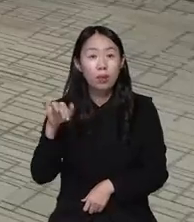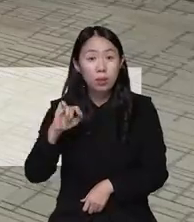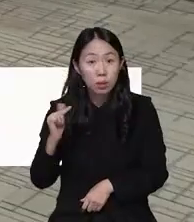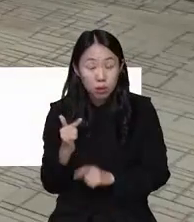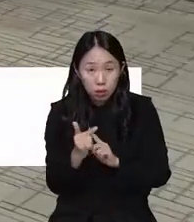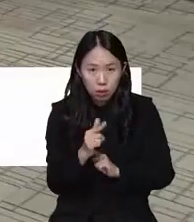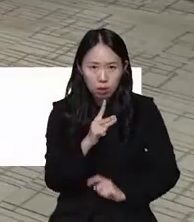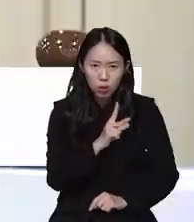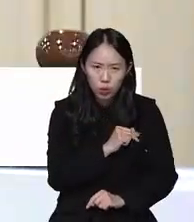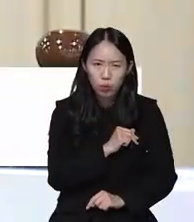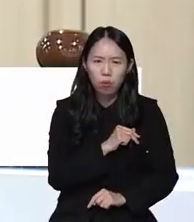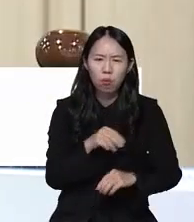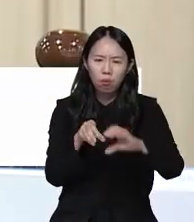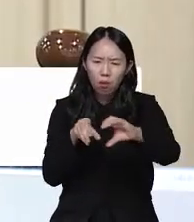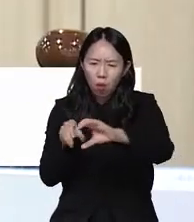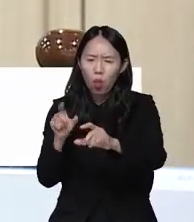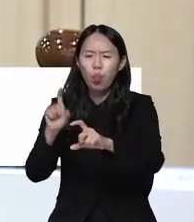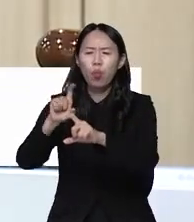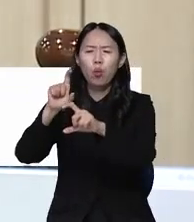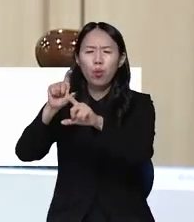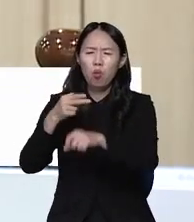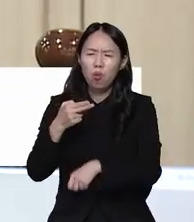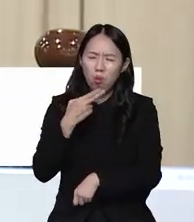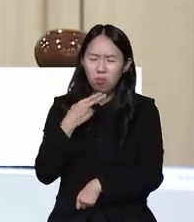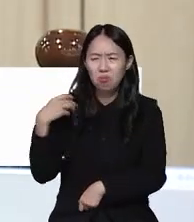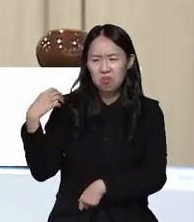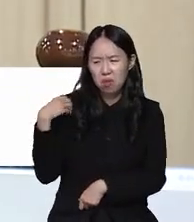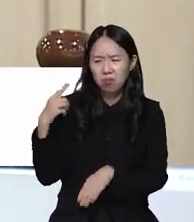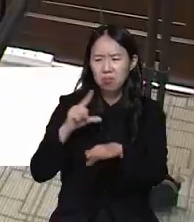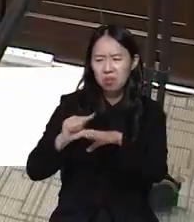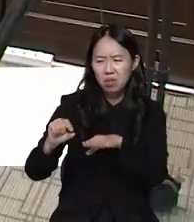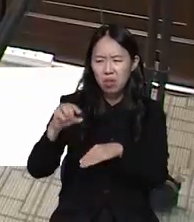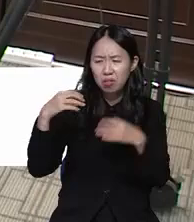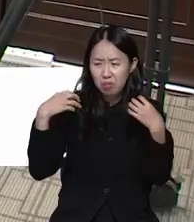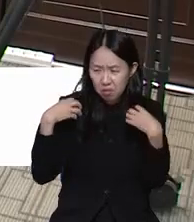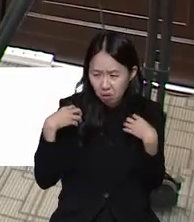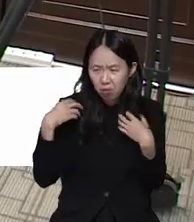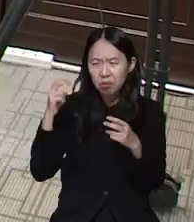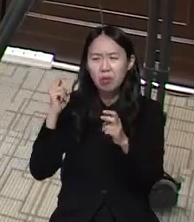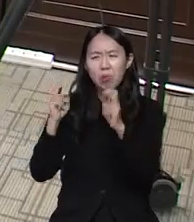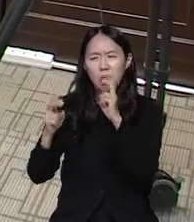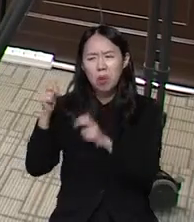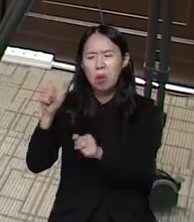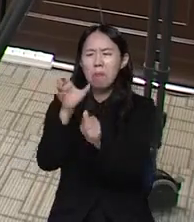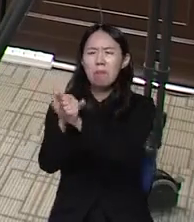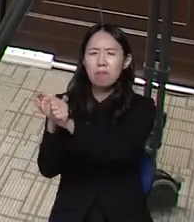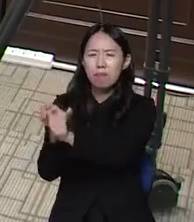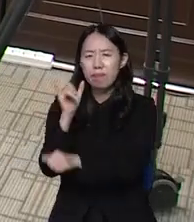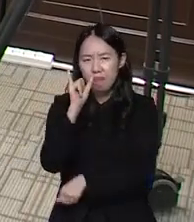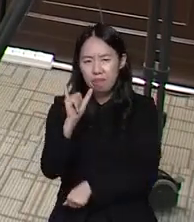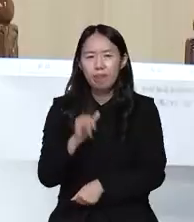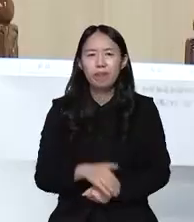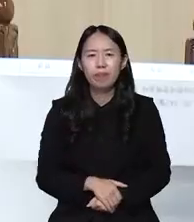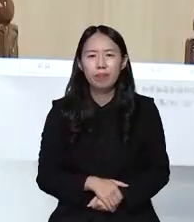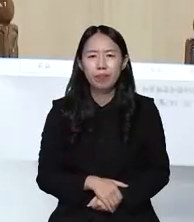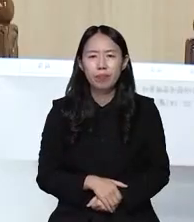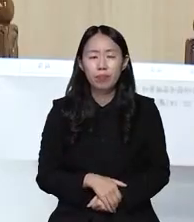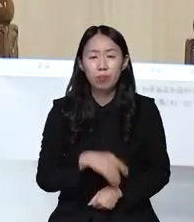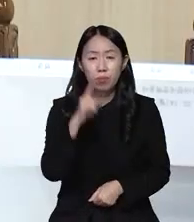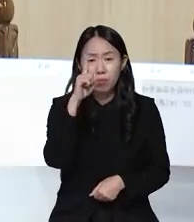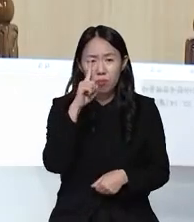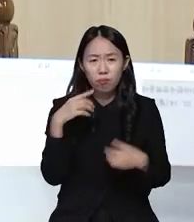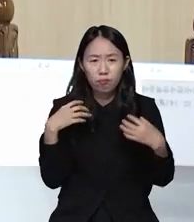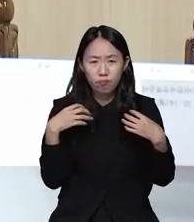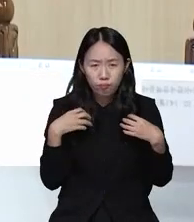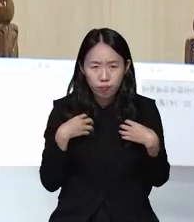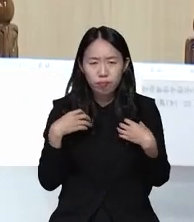개통 보강을 하지 않아 놓고 책임을 일방적으로 지자체와 사업자에게 떠넘겼다고 지적했습니다. 정부와 한전이 이렇게